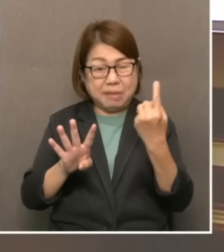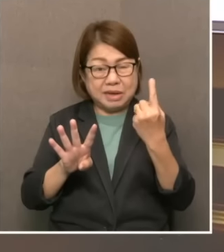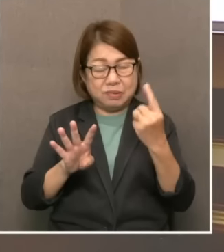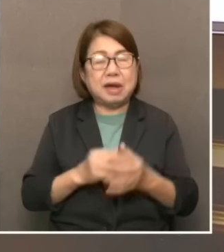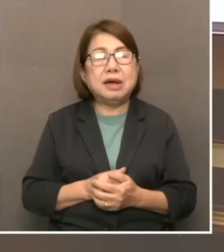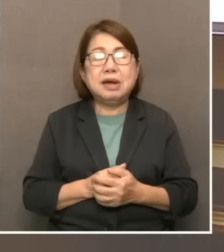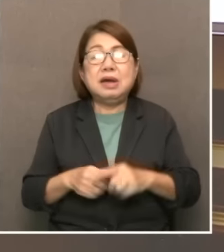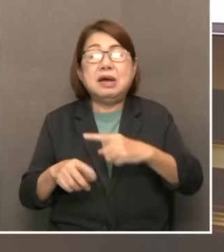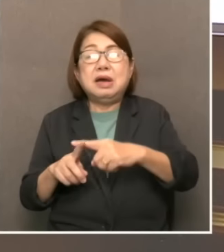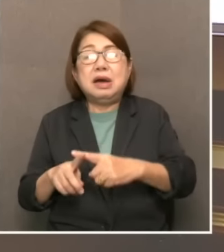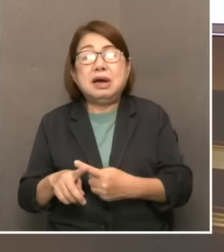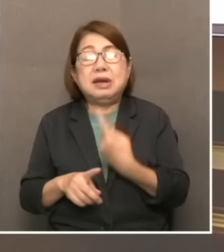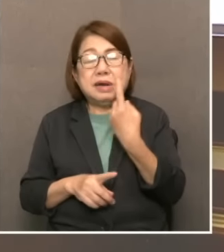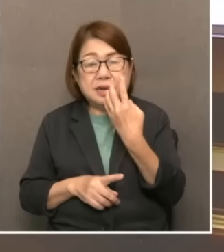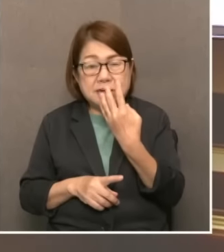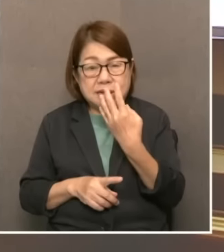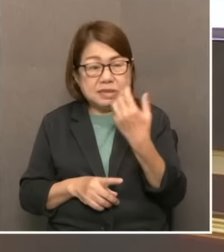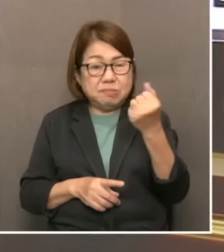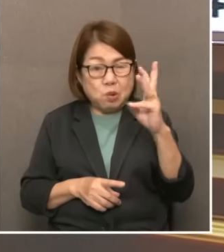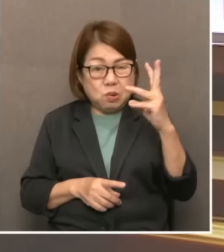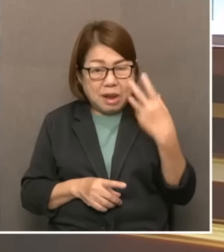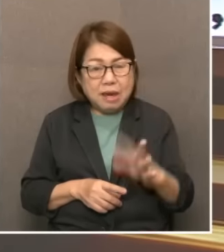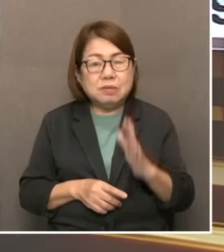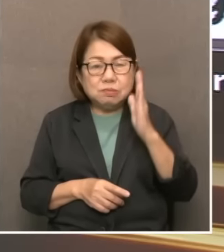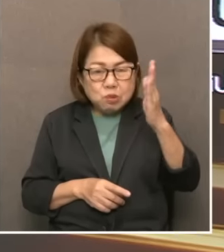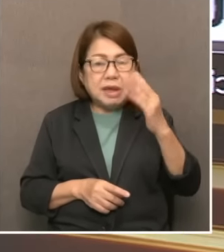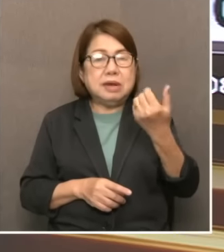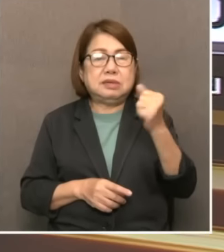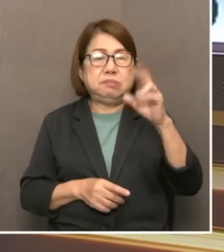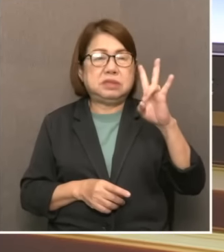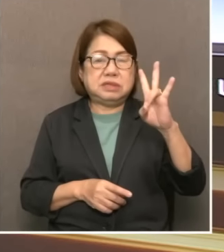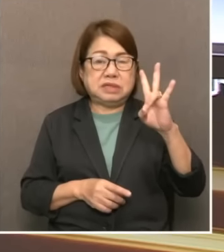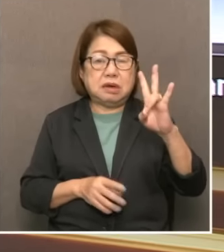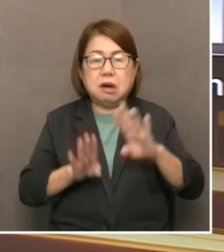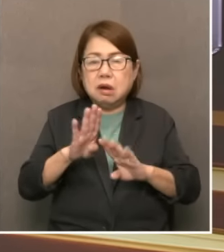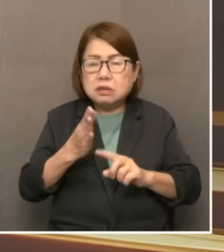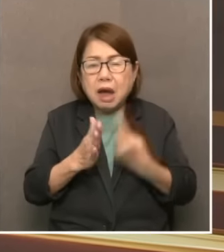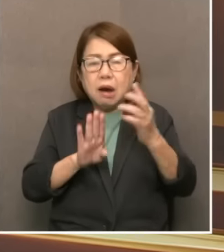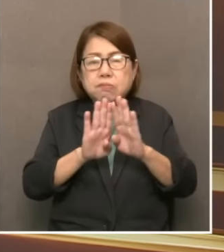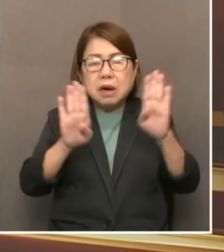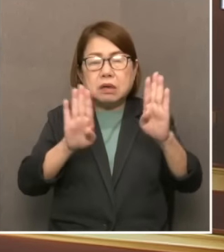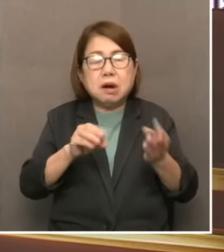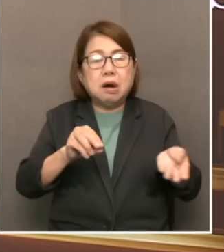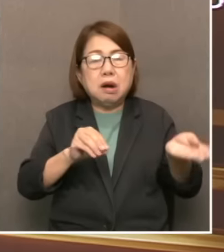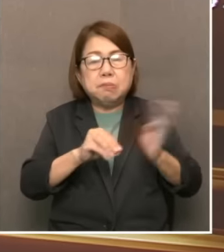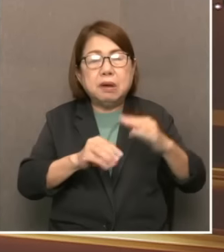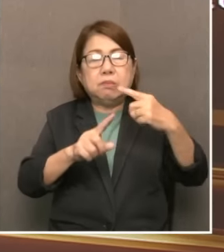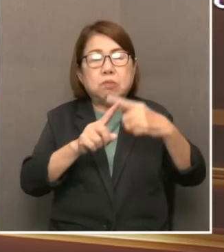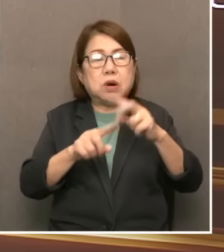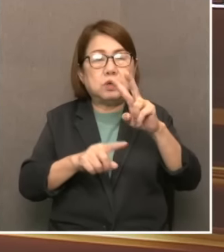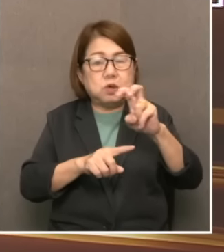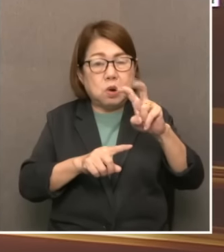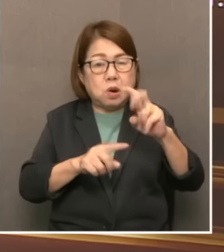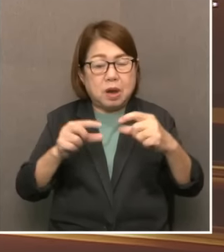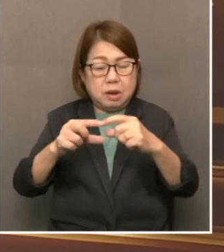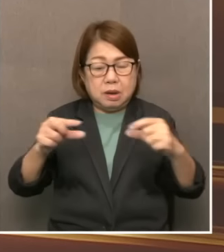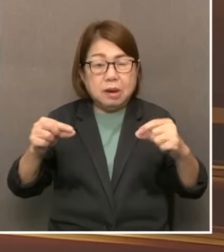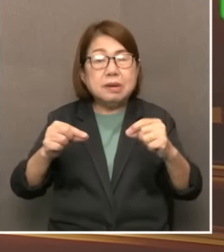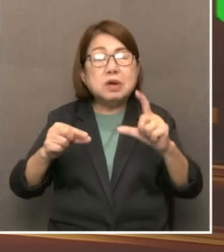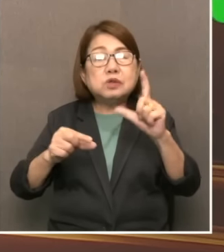16เมษายนนะไปต่อวันที่ 107เมษายนเปิดตลาดมาก็บวกเพิ่มขึ้นมา 200บาทนะครับสำหรับราคาทองคำแท่งขายออกอยู่